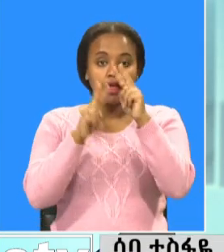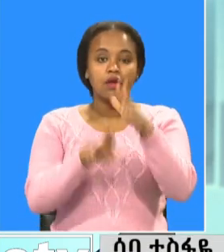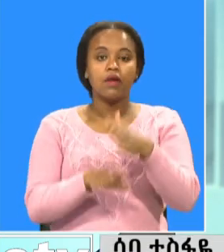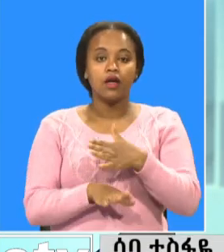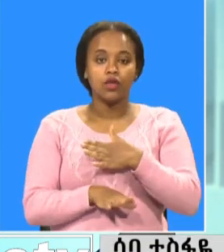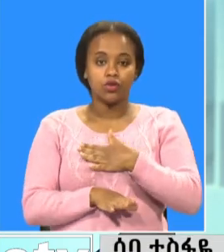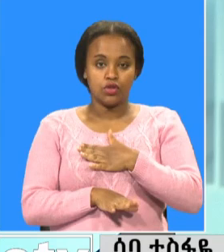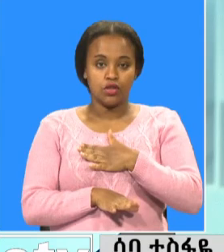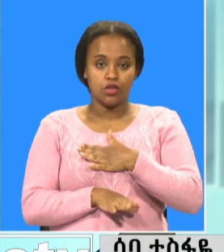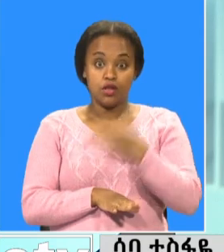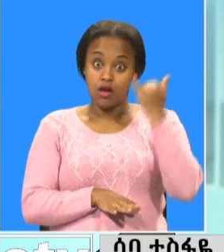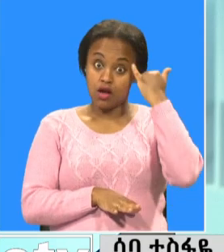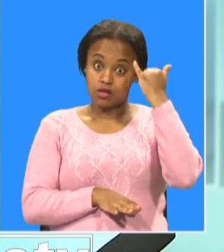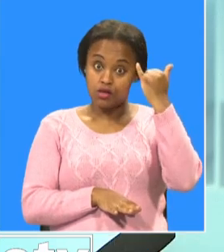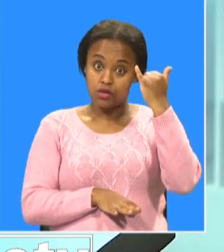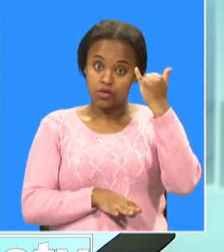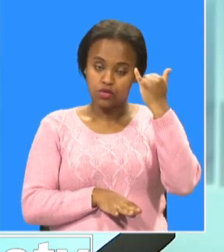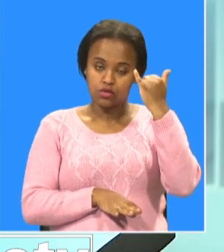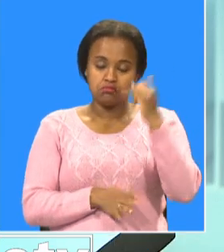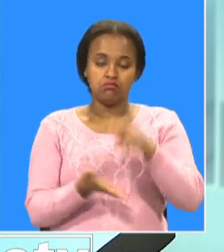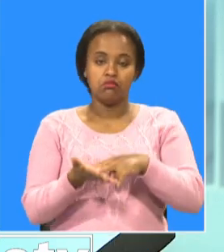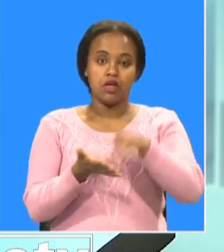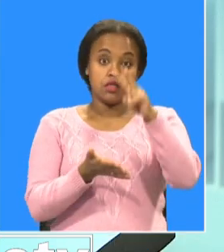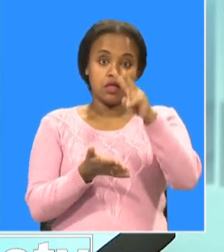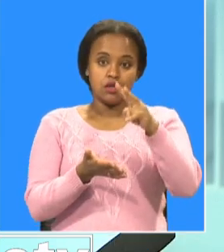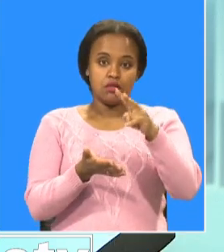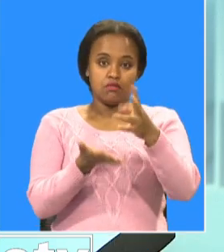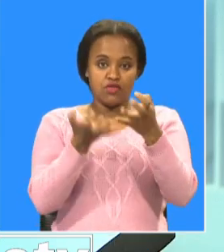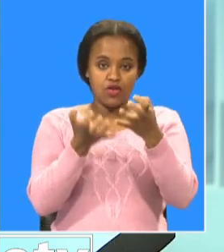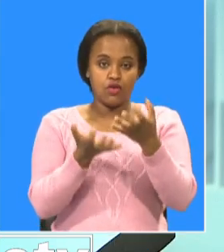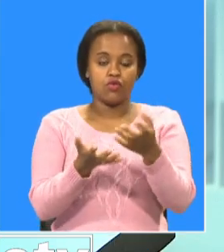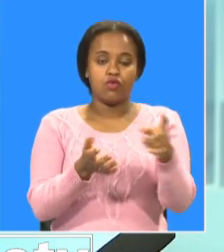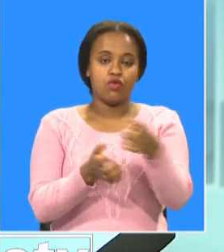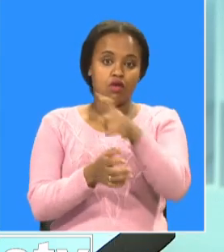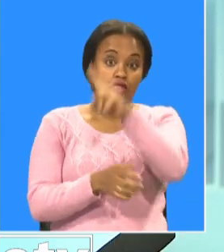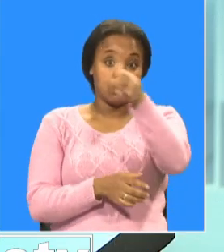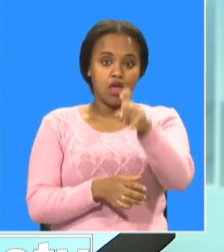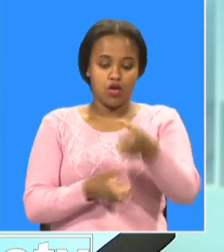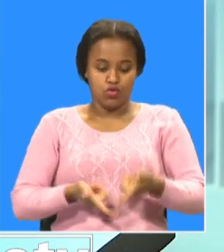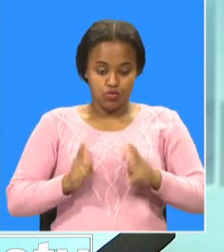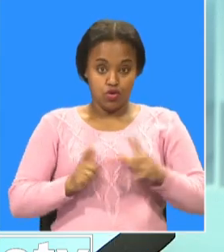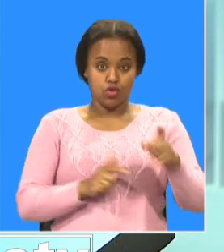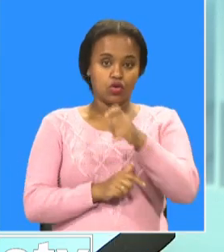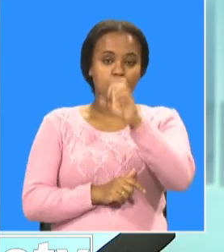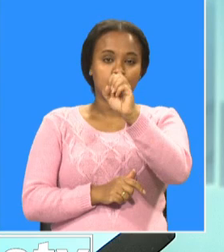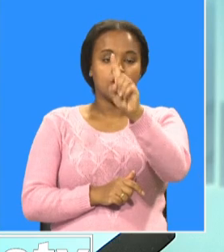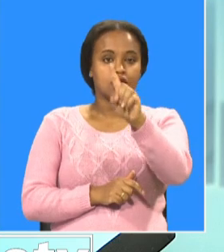ተመልካቾቻችን ሐሳብ አስተያየቶችን ማንሳት ምፈልጉ ከሆነ እንዲሁም ጥያቄዎች ምኖራችሁ ከሆነ